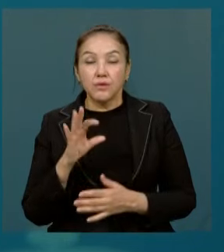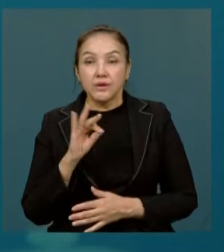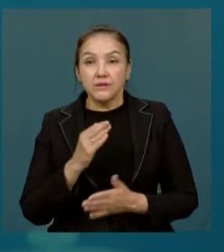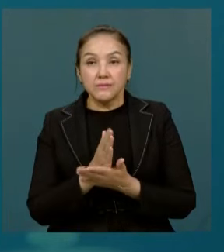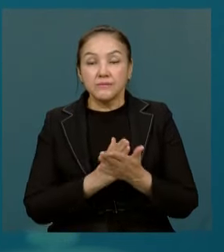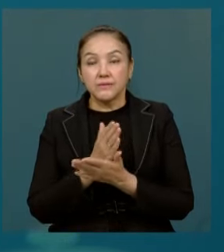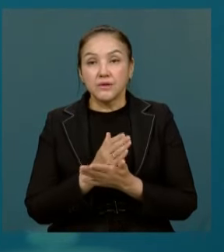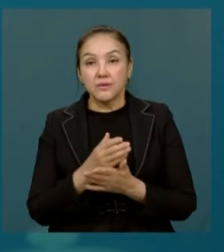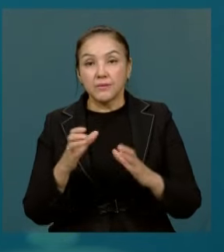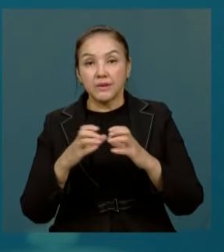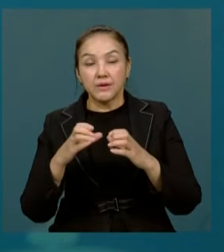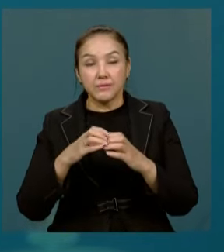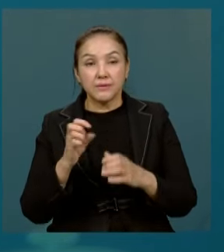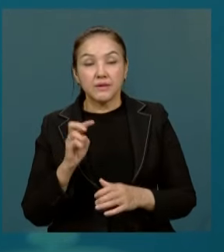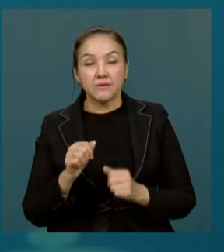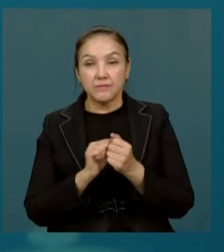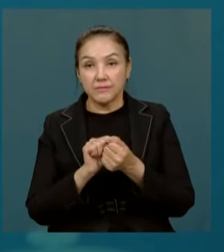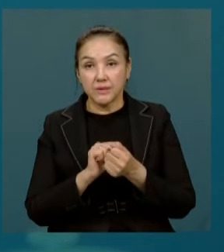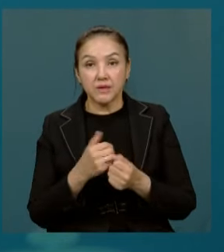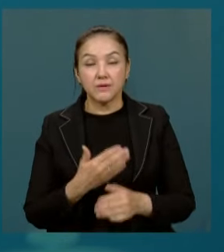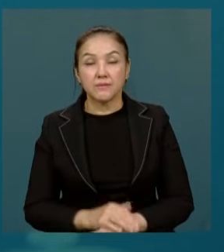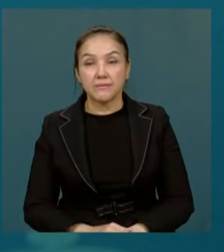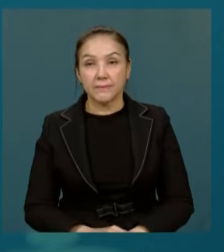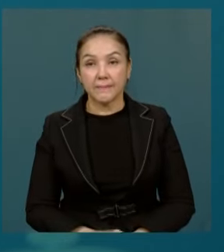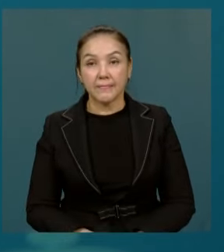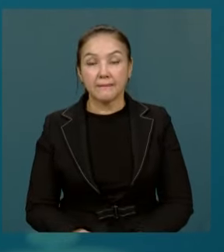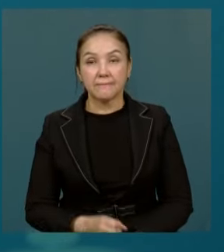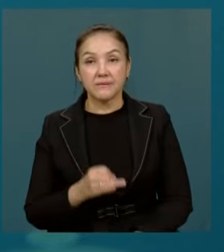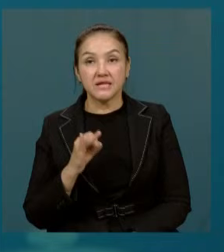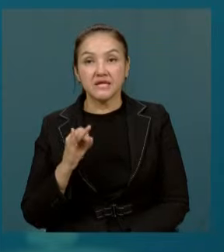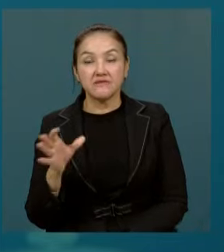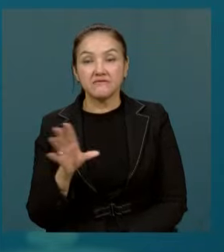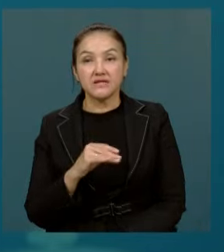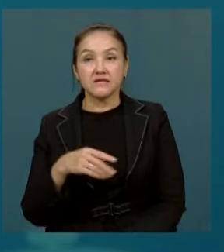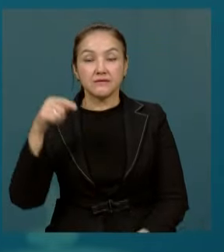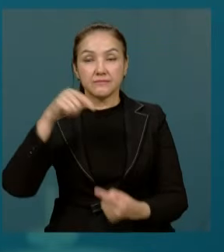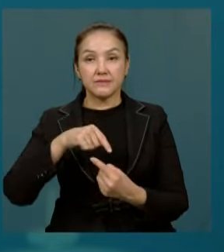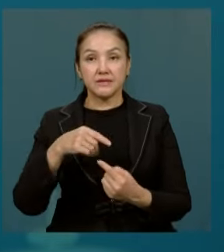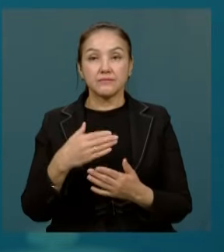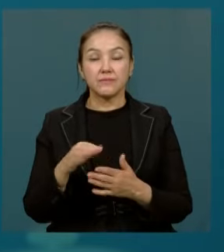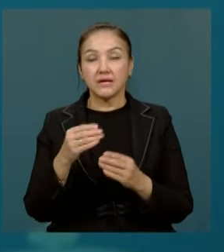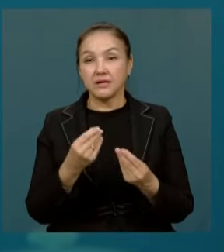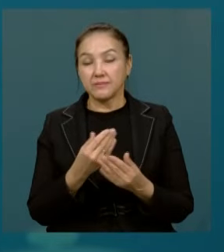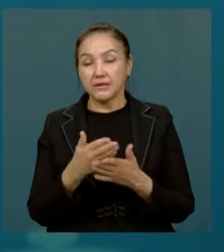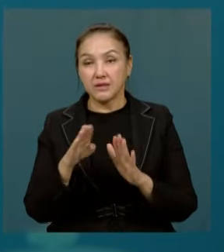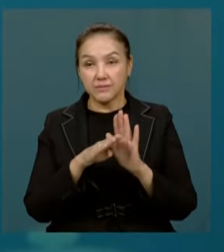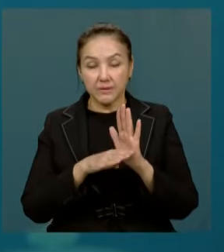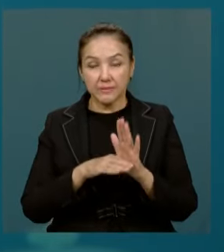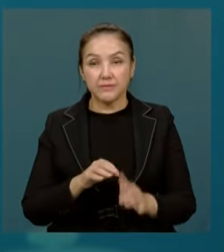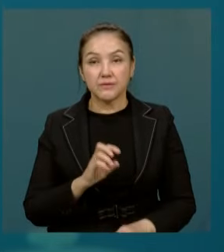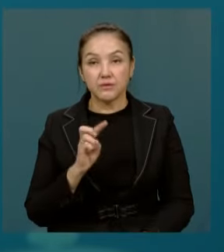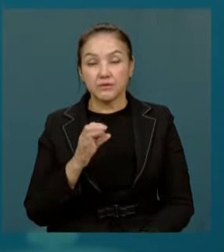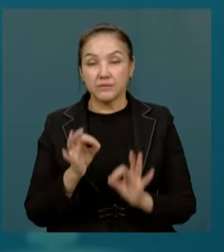установки комплексно блочных модуле а модулей и они все соответствуют По санитарным санитарным